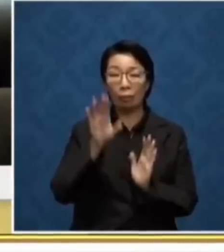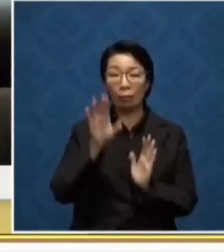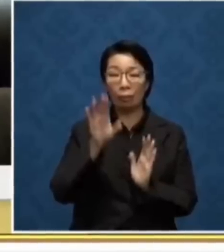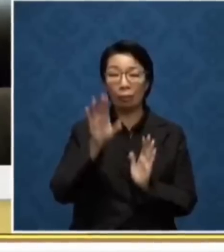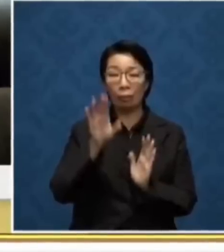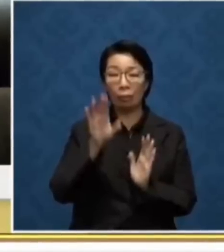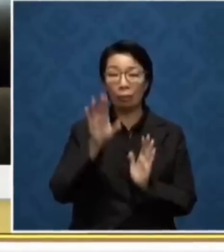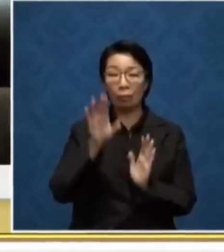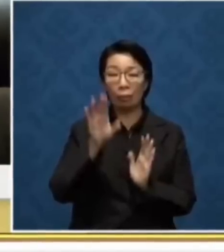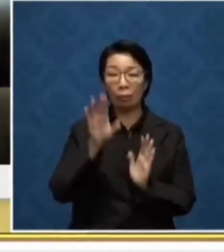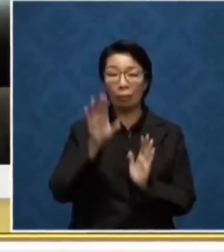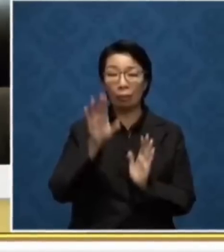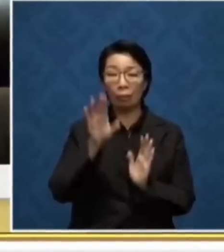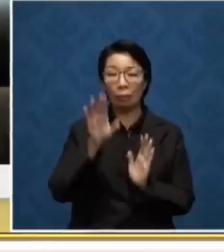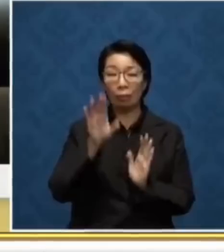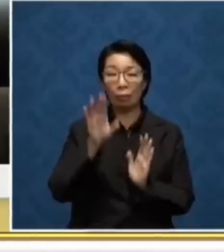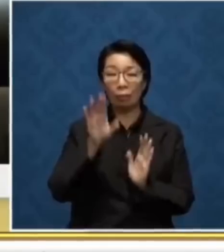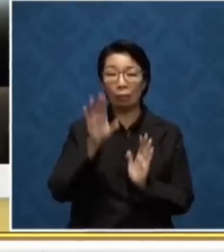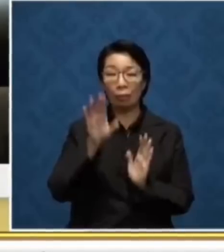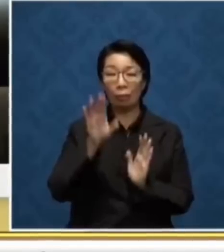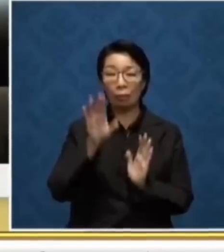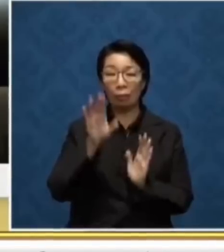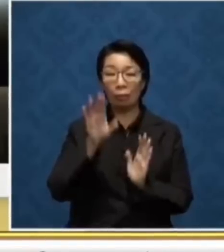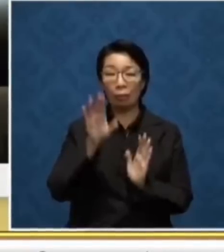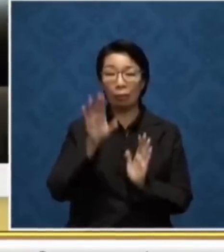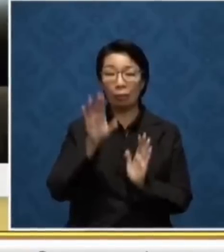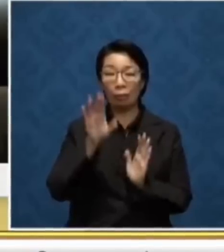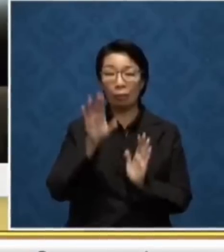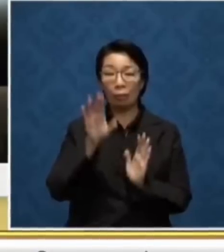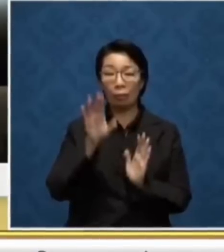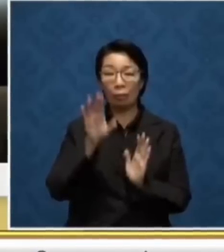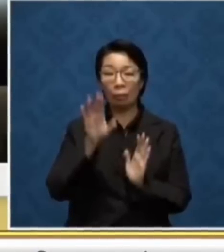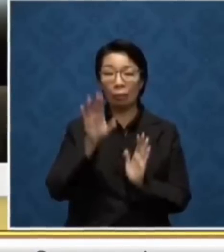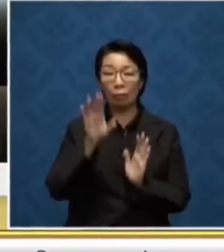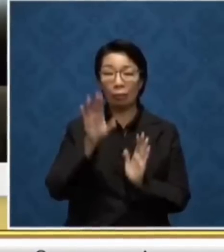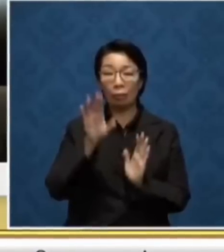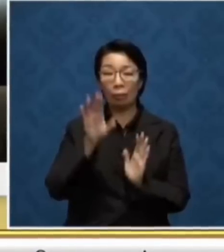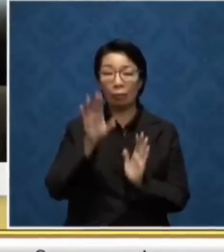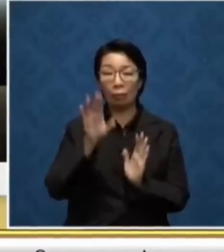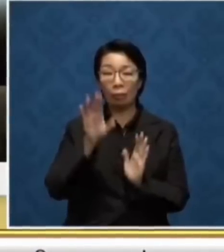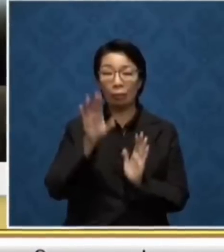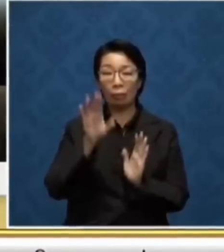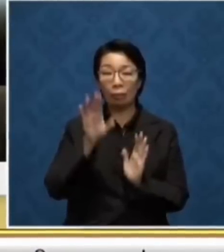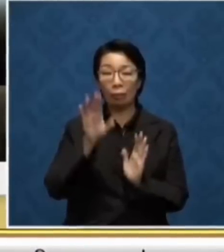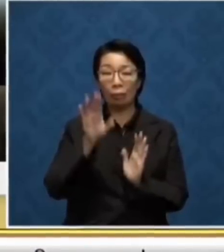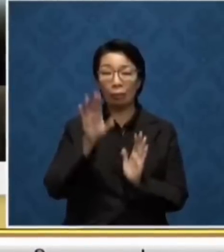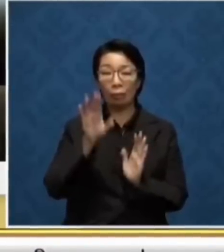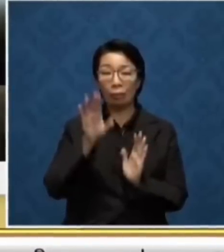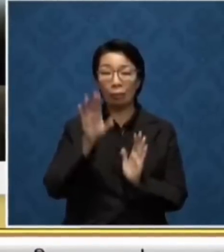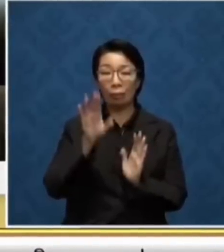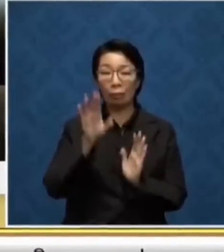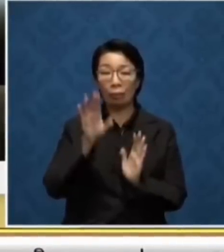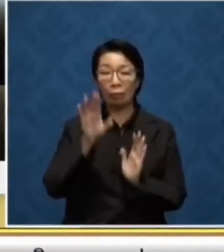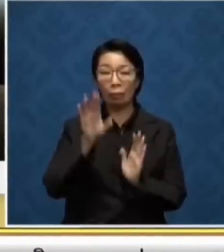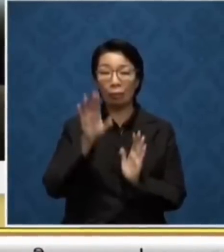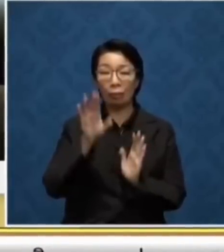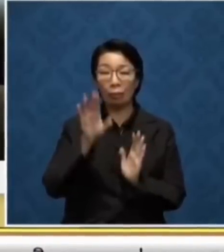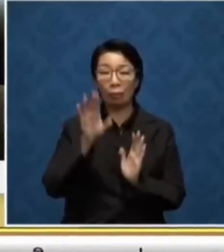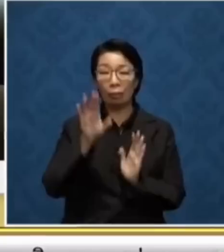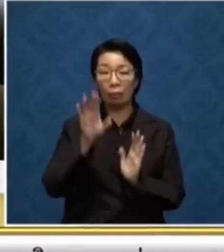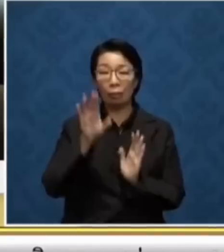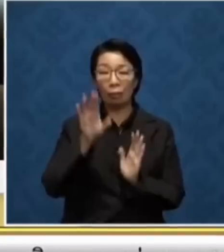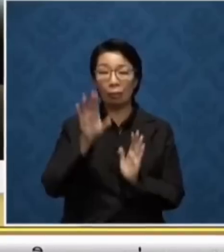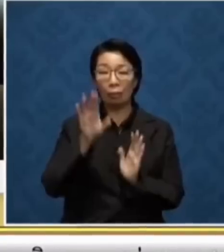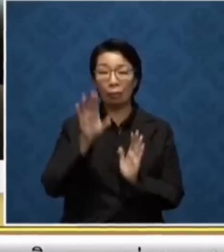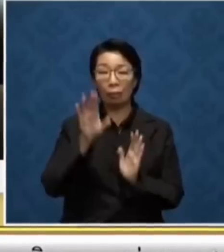ติการออกใบอนุญาตโรงไฟฟ้าทั้ง3โรงนี้ออกไปก่อนแล้วก็ช่วยกันทบทวน พิจารณาให้รอบคอบรวม